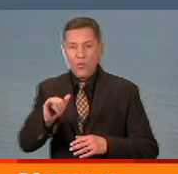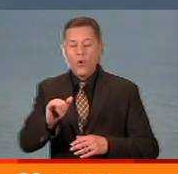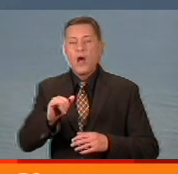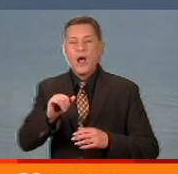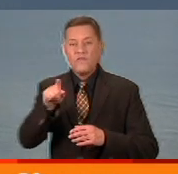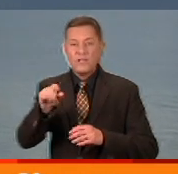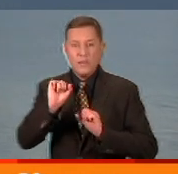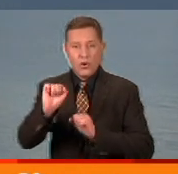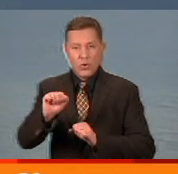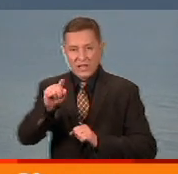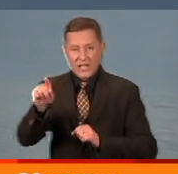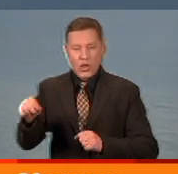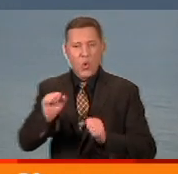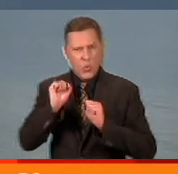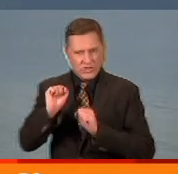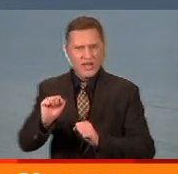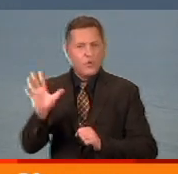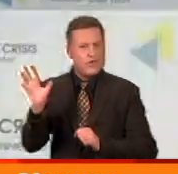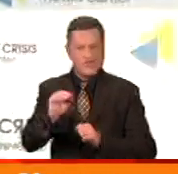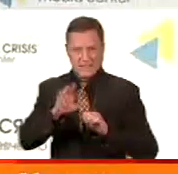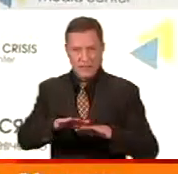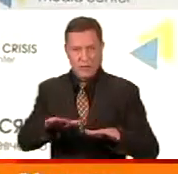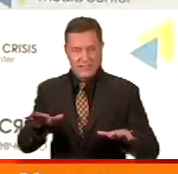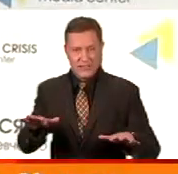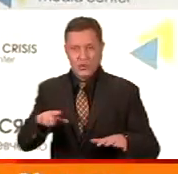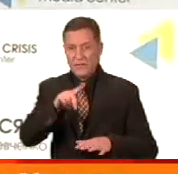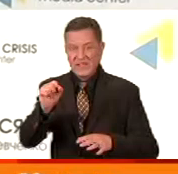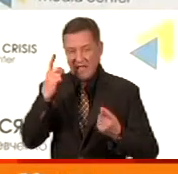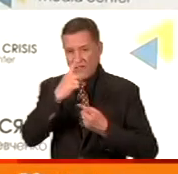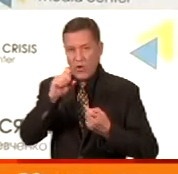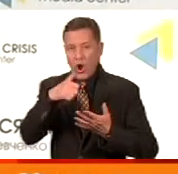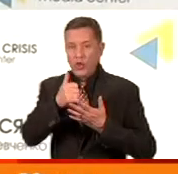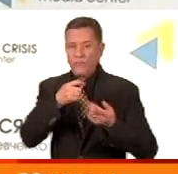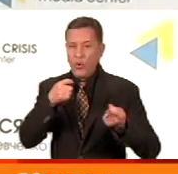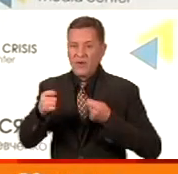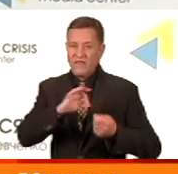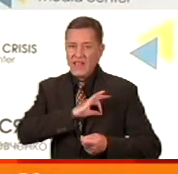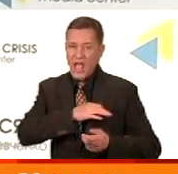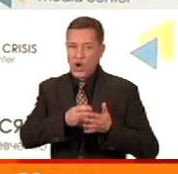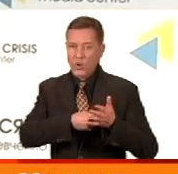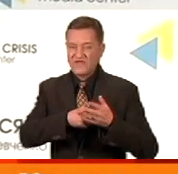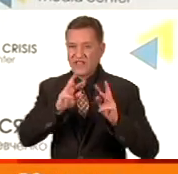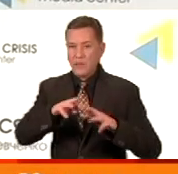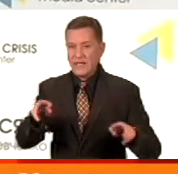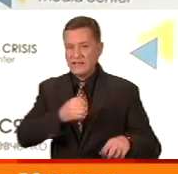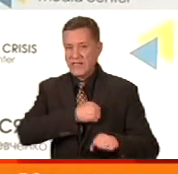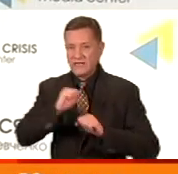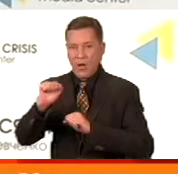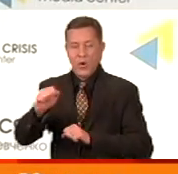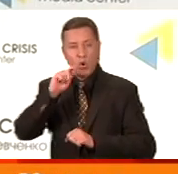боронять їх і утримують усі позиції. За інформацією Головного управління розвідки Міністерства оборони України, протягом